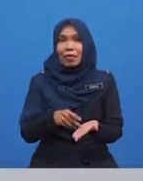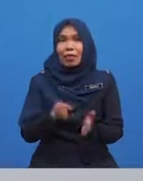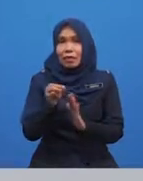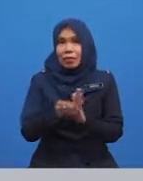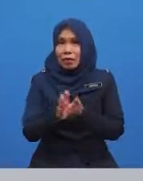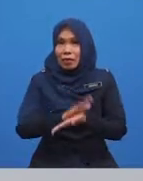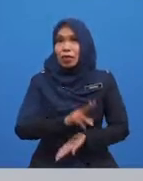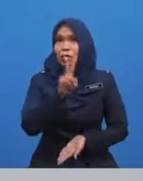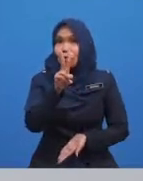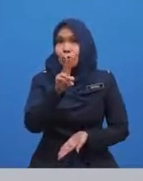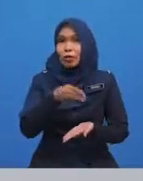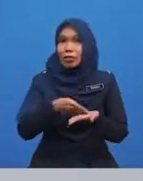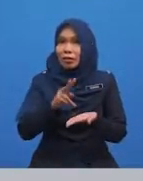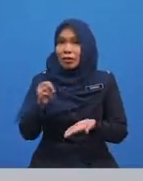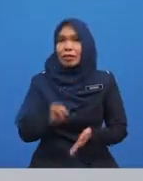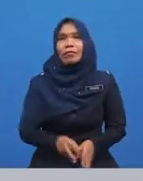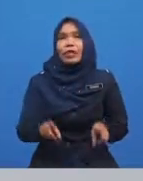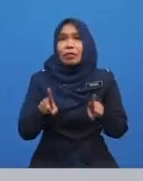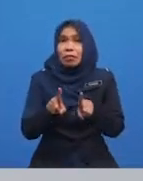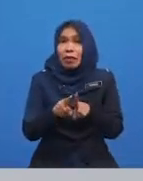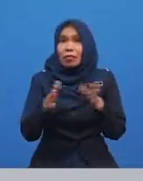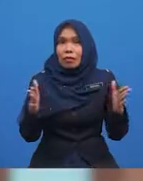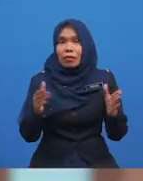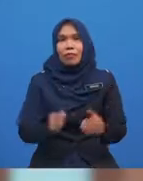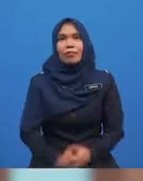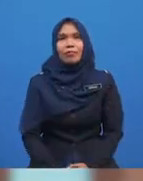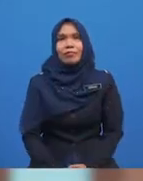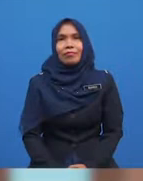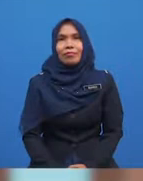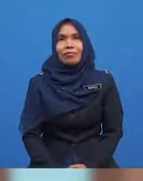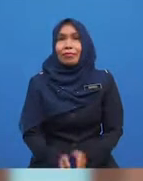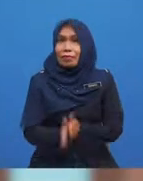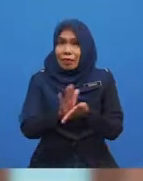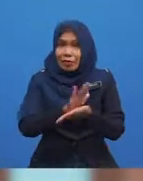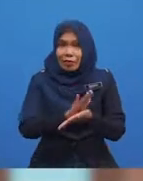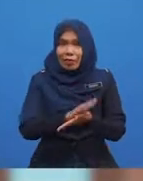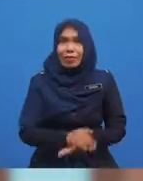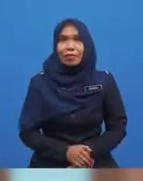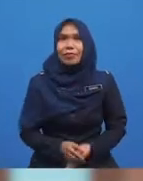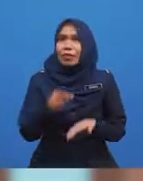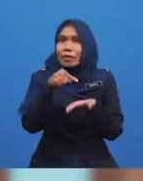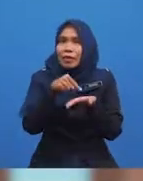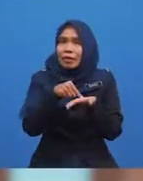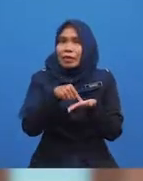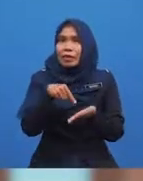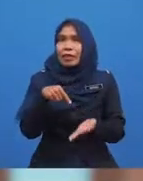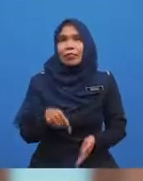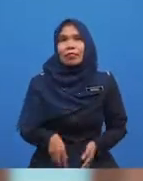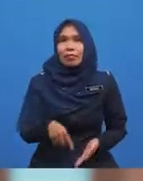2 bahagian sama besar. Ha, jadi ini